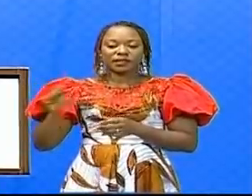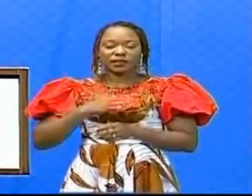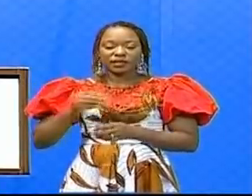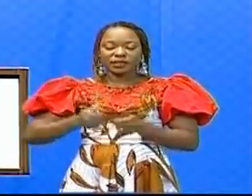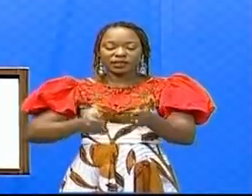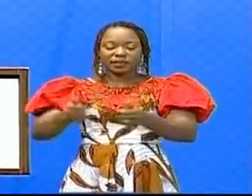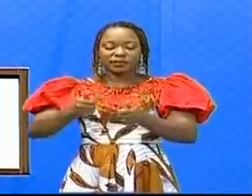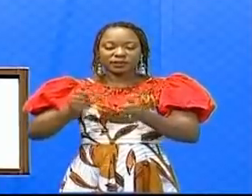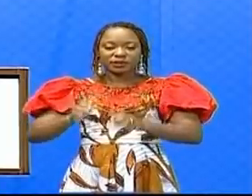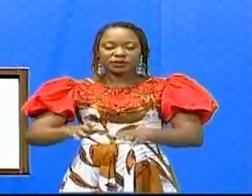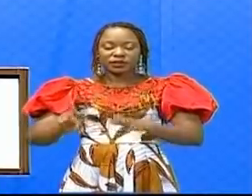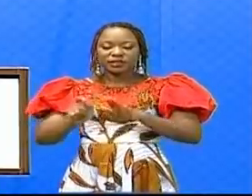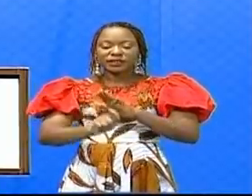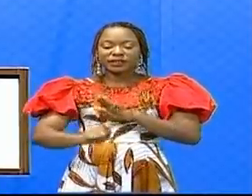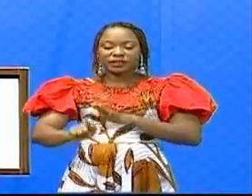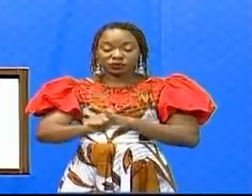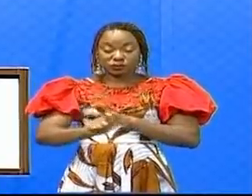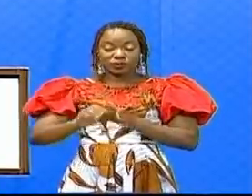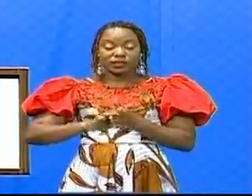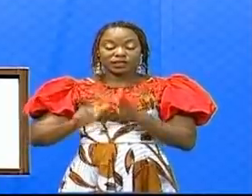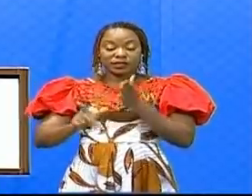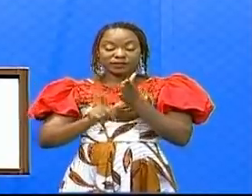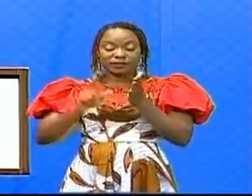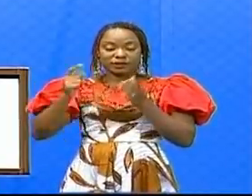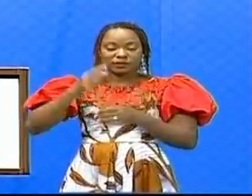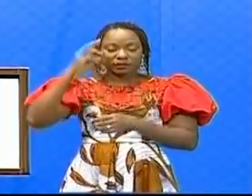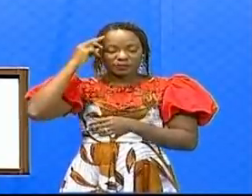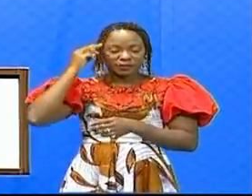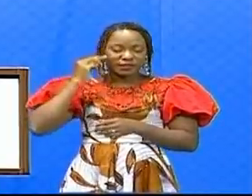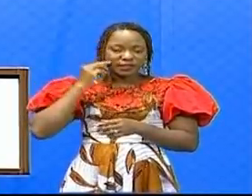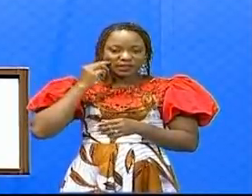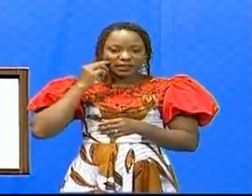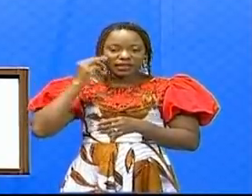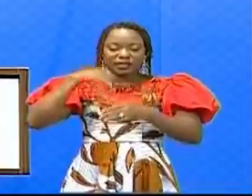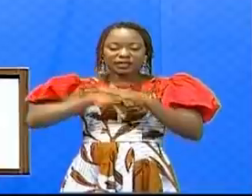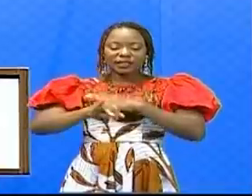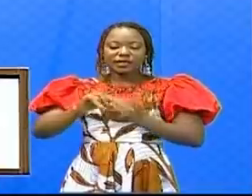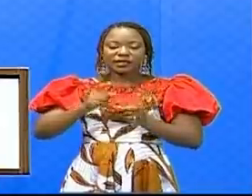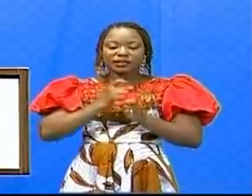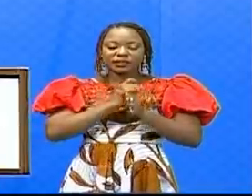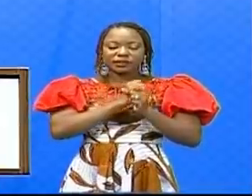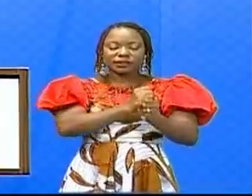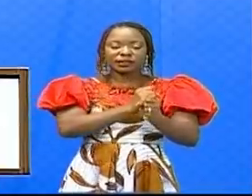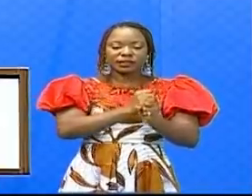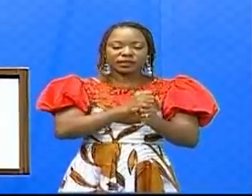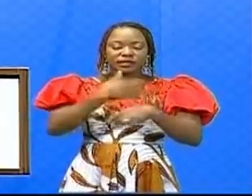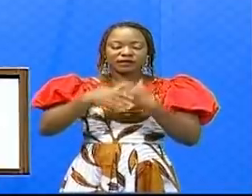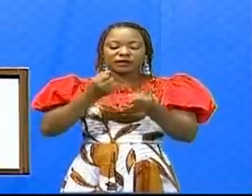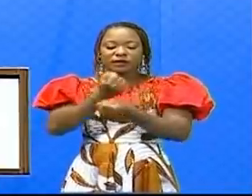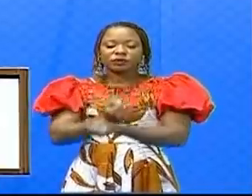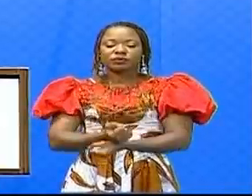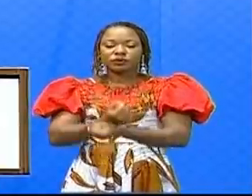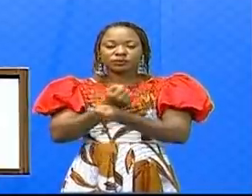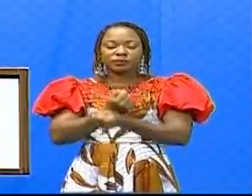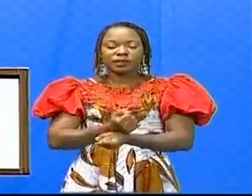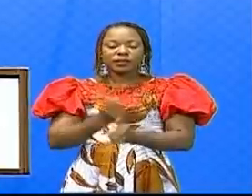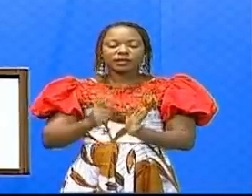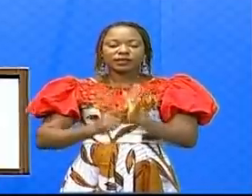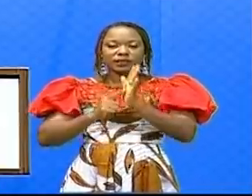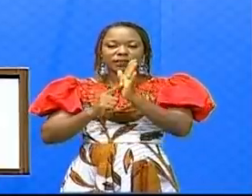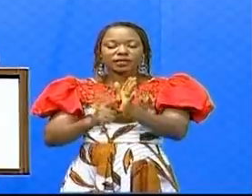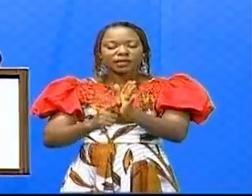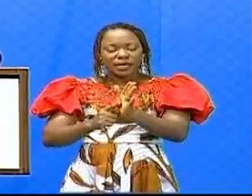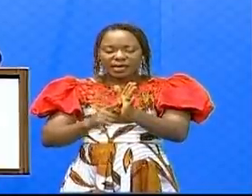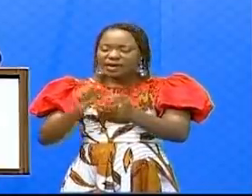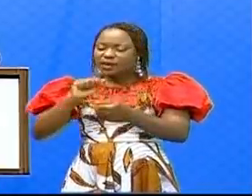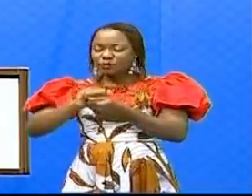du territoire. Le vice-premier ministre, ministre de l'Intérieur, sécurité, décentralisation et affaires coutumières, a présenté la synthèse de